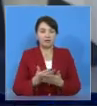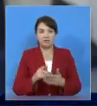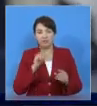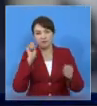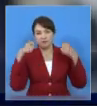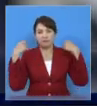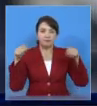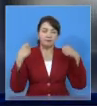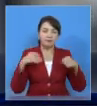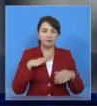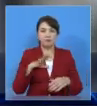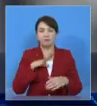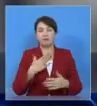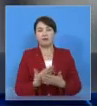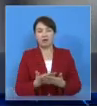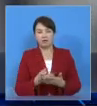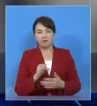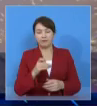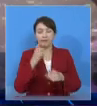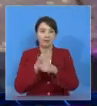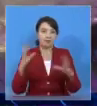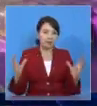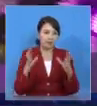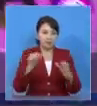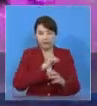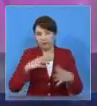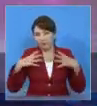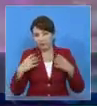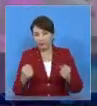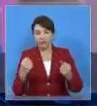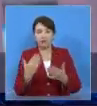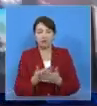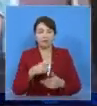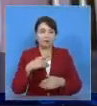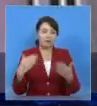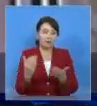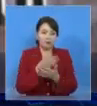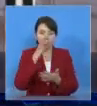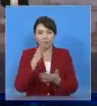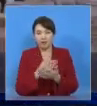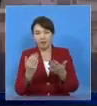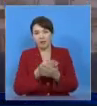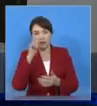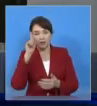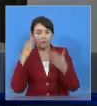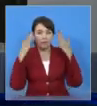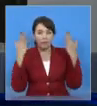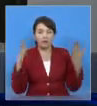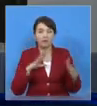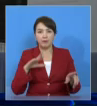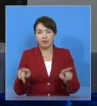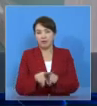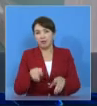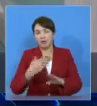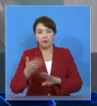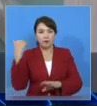тойда сауық құруға ынталы. Ал карантин талабын сақтау өз денсаулығымыз үшін ұпай жинау екенін бәрібірдей біле бермейді. Олай дейтініміз